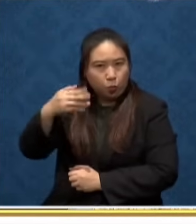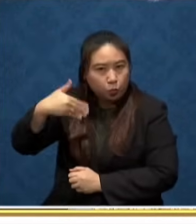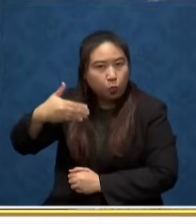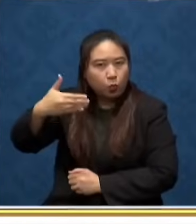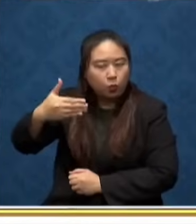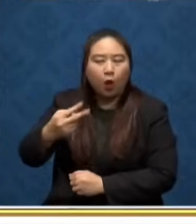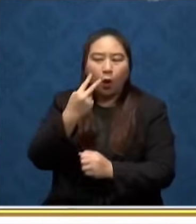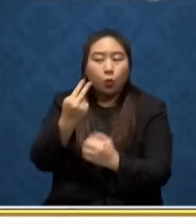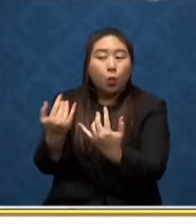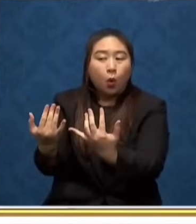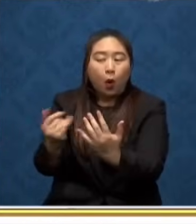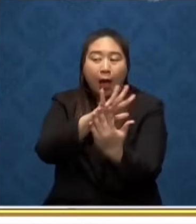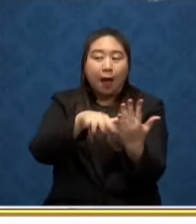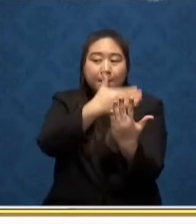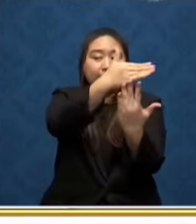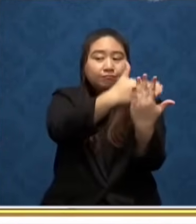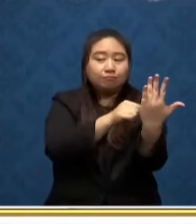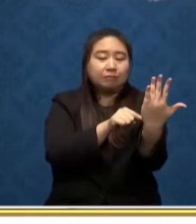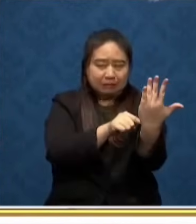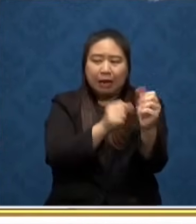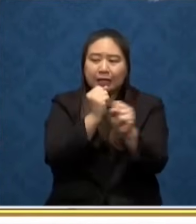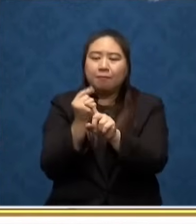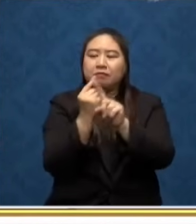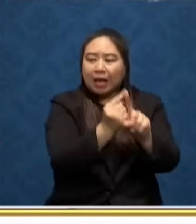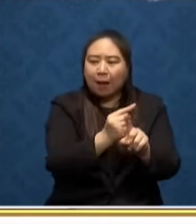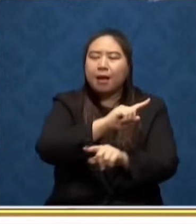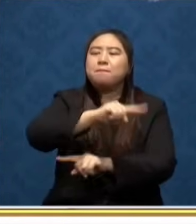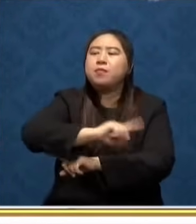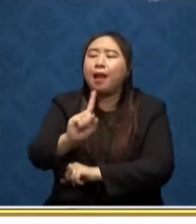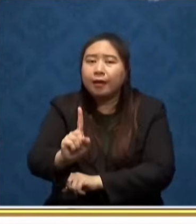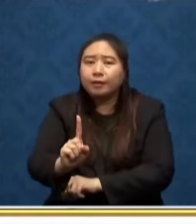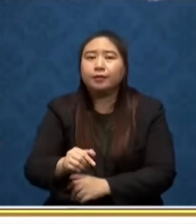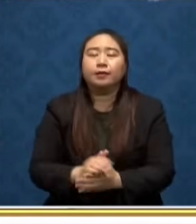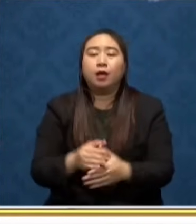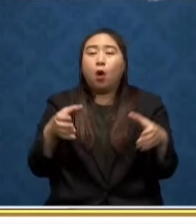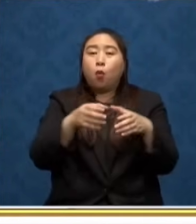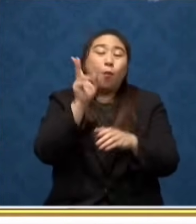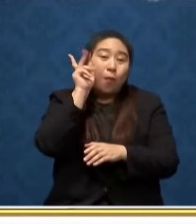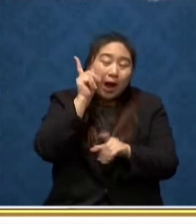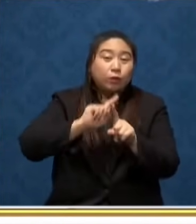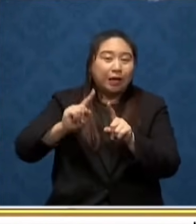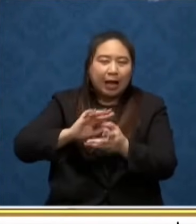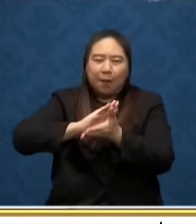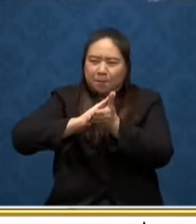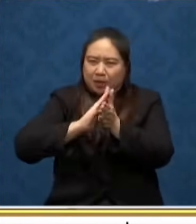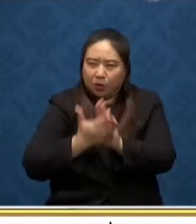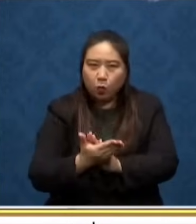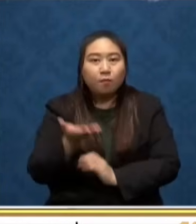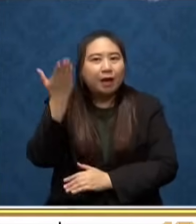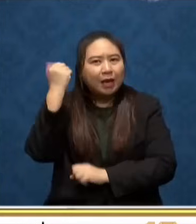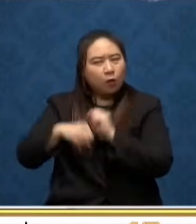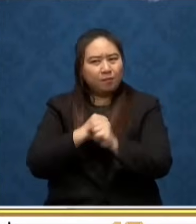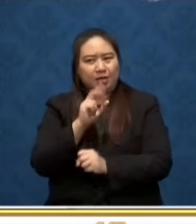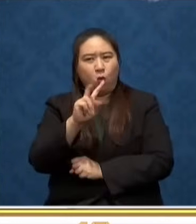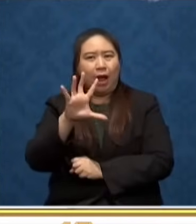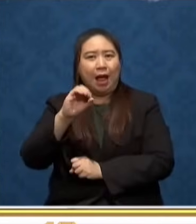ะทำตามแผนแม่บทที่ให้ไว้คือการปฏิรูปสื่อที่ระบุไว้ในปี53แต่เวลาล่วงเล